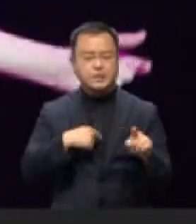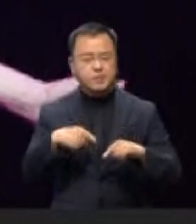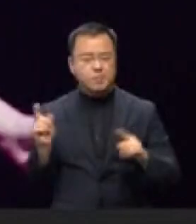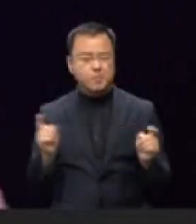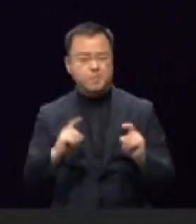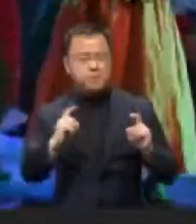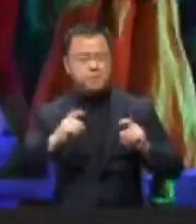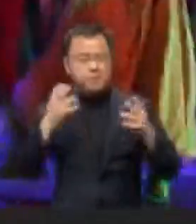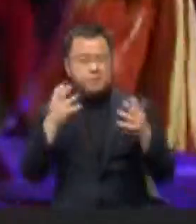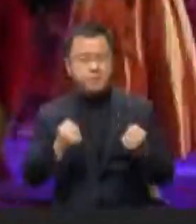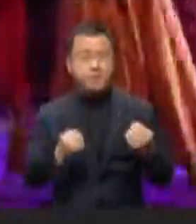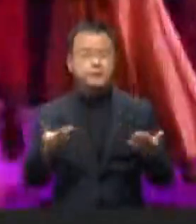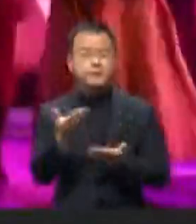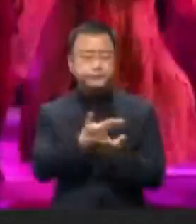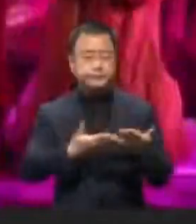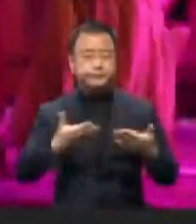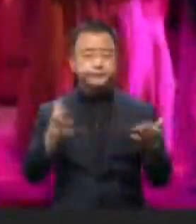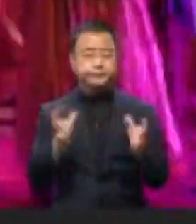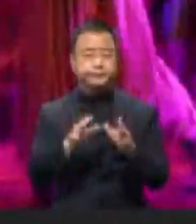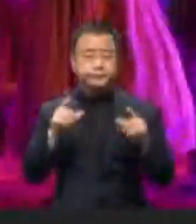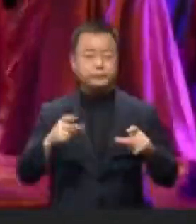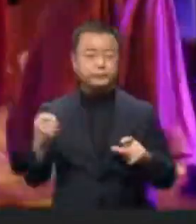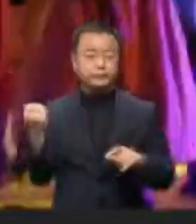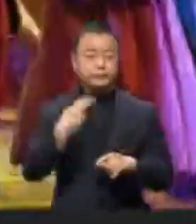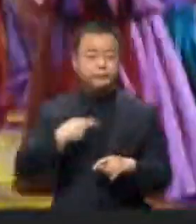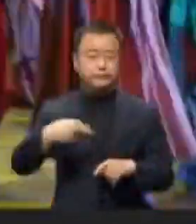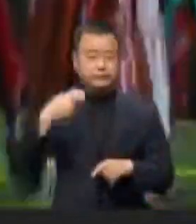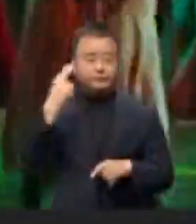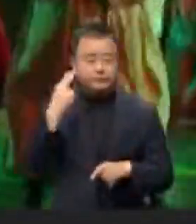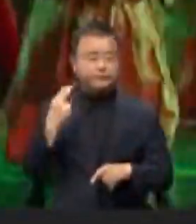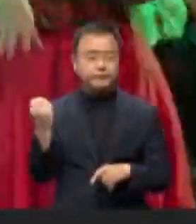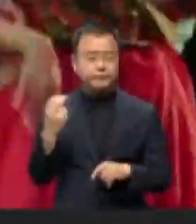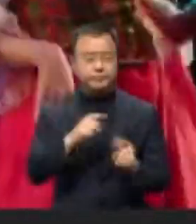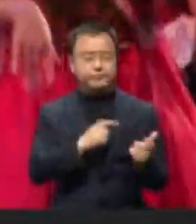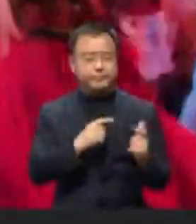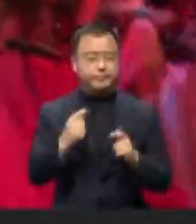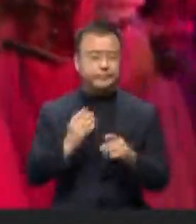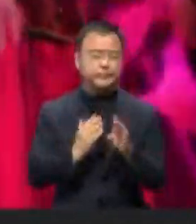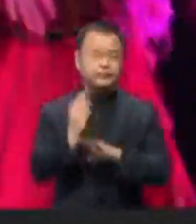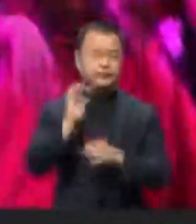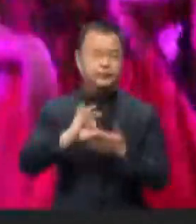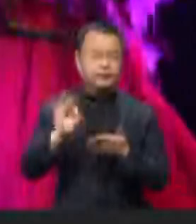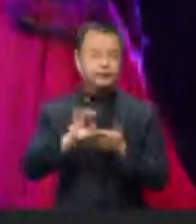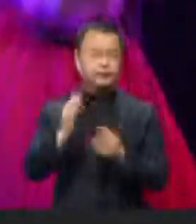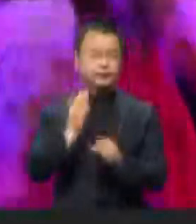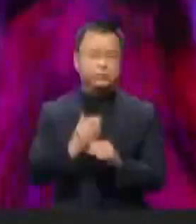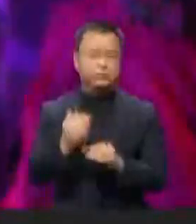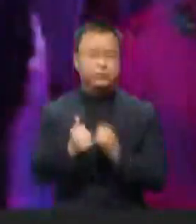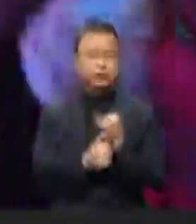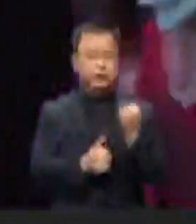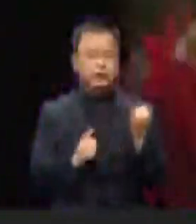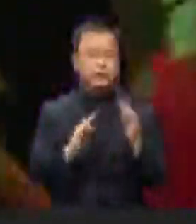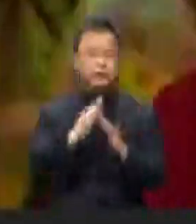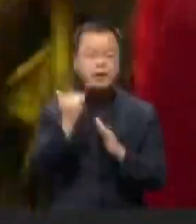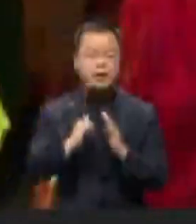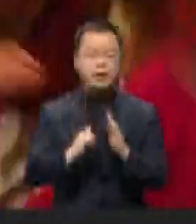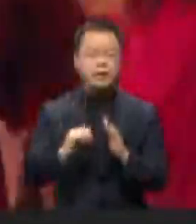사교계. 여기에 유흥에 빠져 사치를 부리는 아내의 가족들은 그의 삶을 더